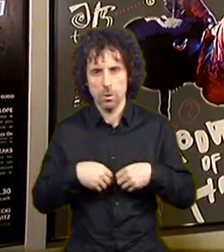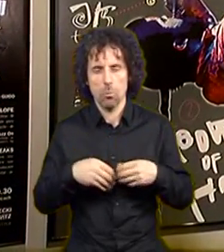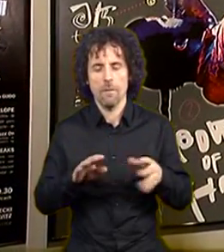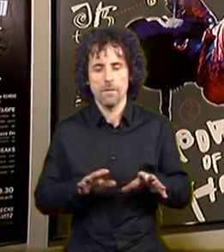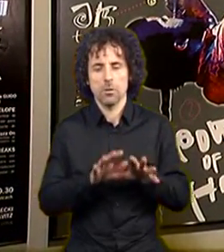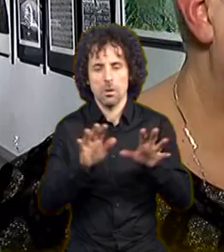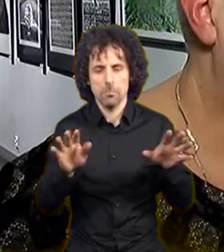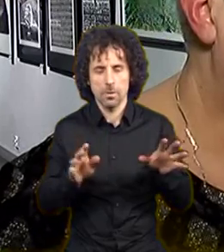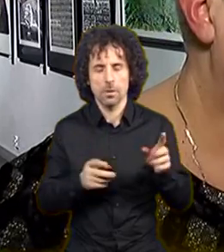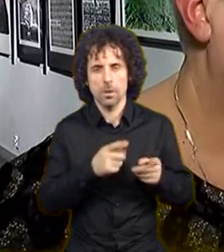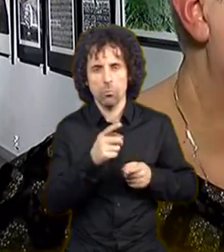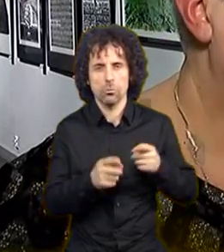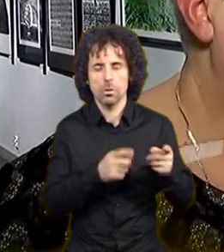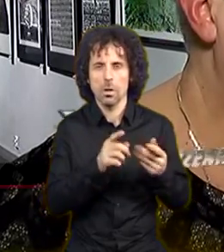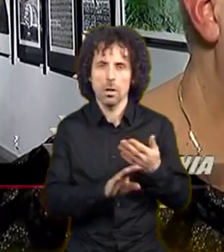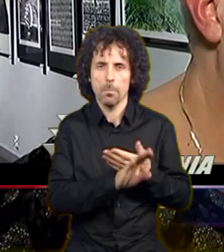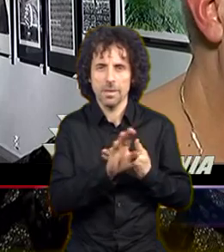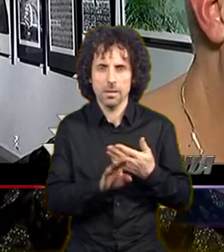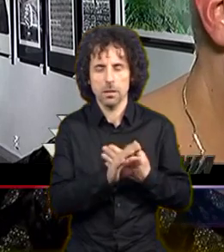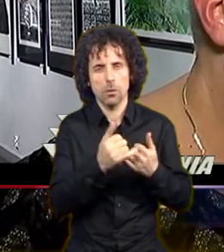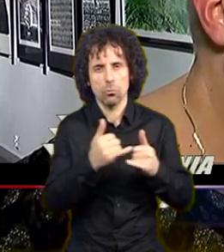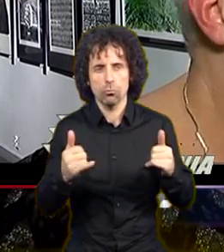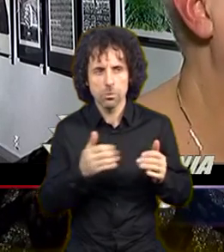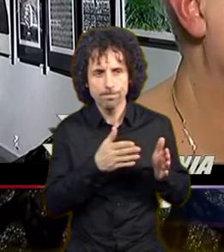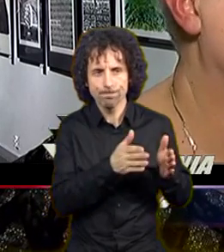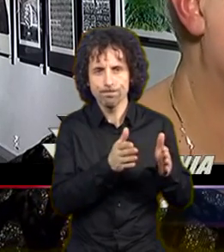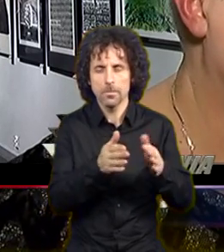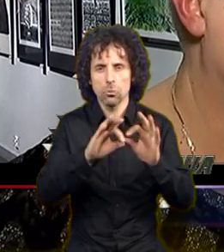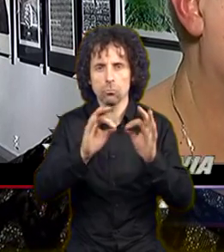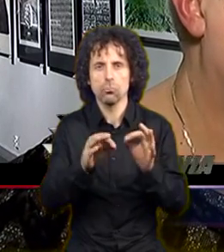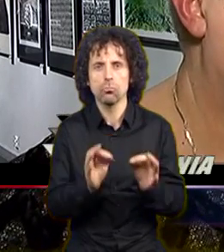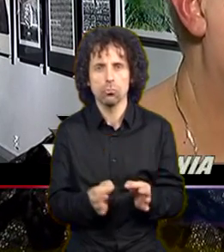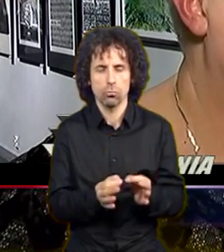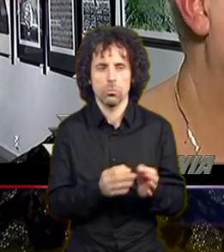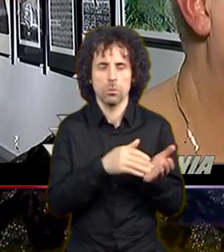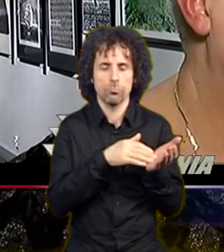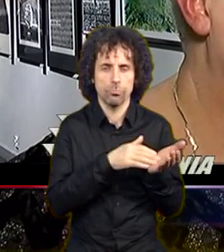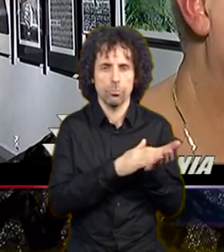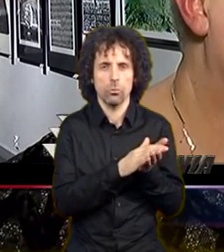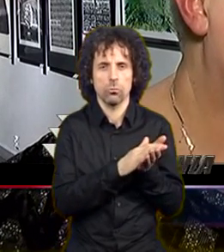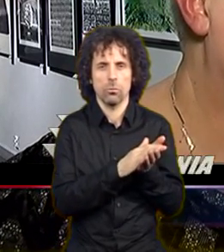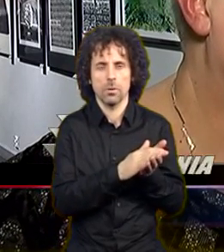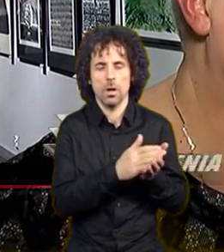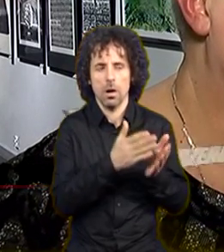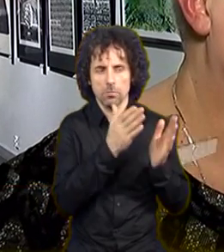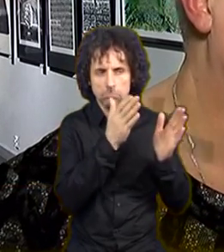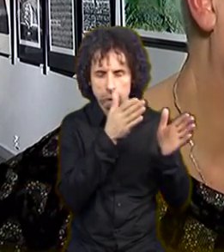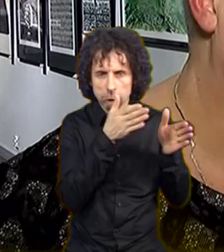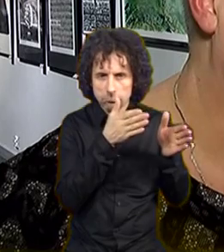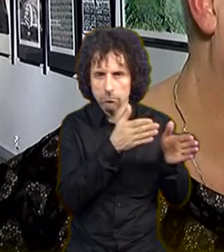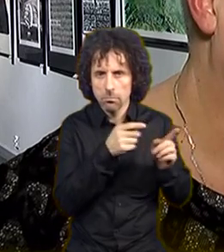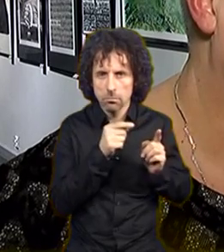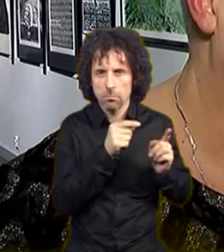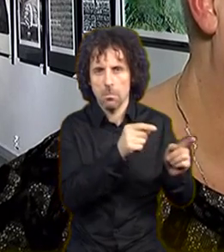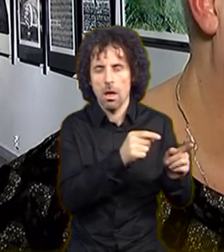udziału w wystawie. Nauczyciele są reprezentantami różnych dziedzin sztuki, począwszy od tych,